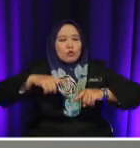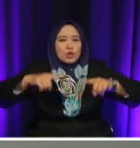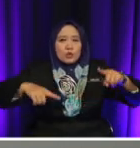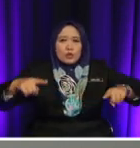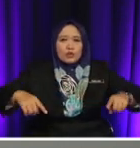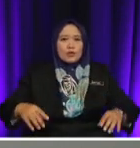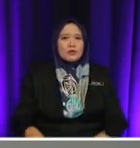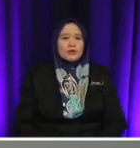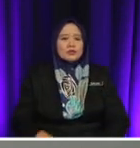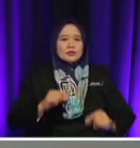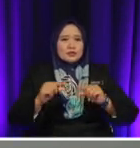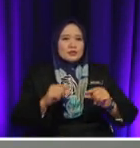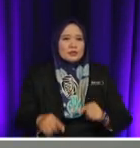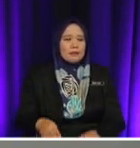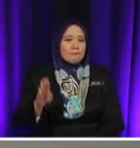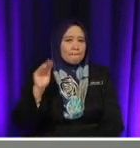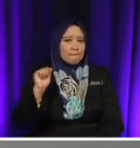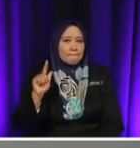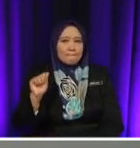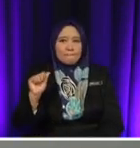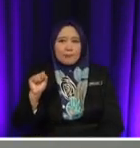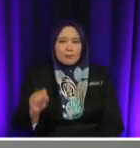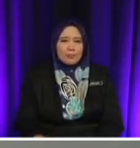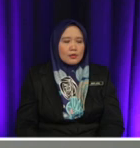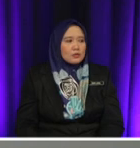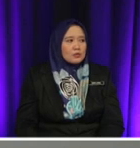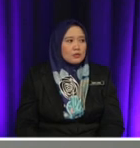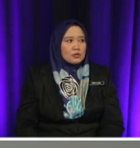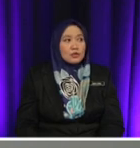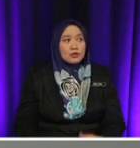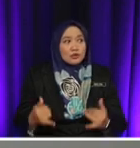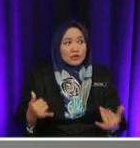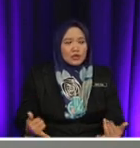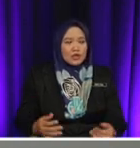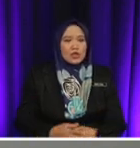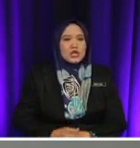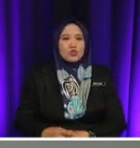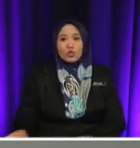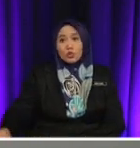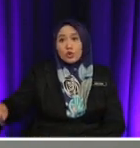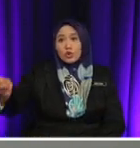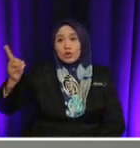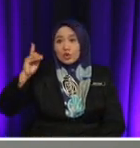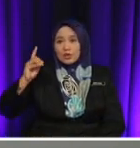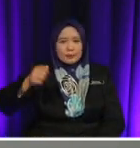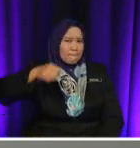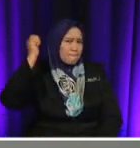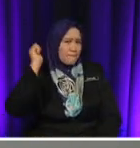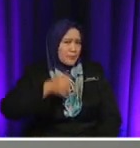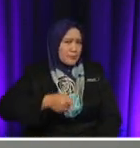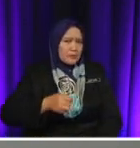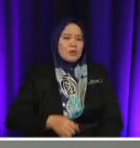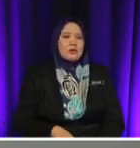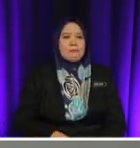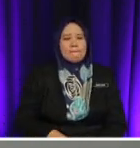adalah kehadiran a daya dikenakan oleh penukul tadi diberikan daya yang sama sewaktu